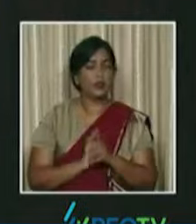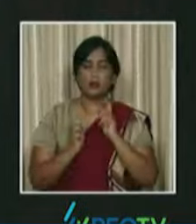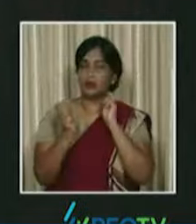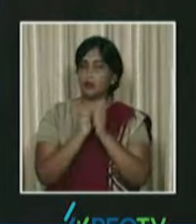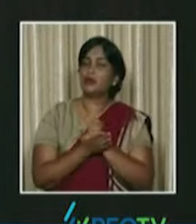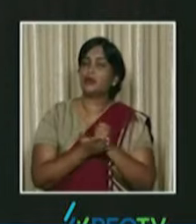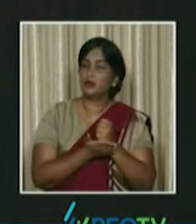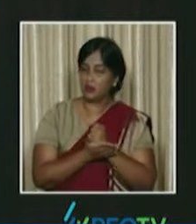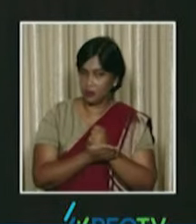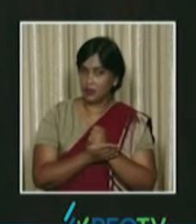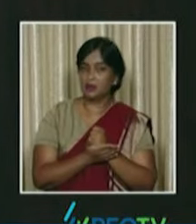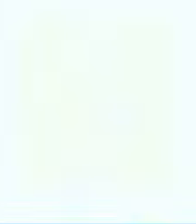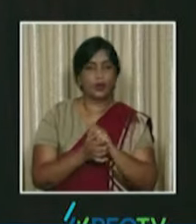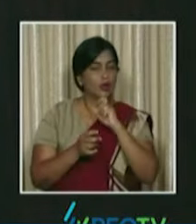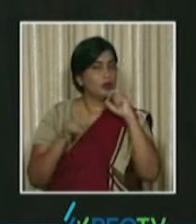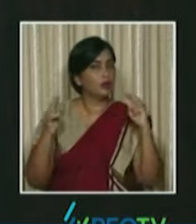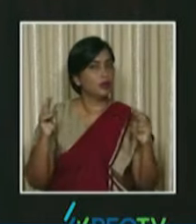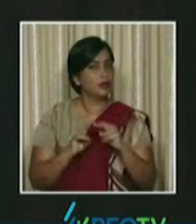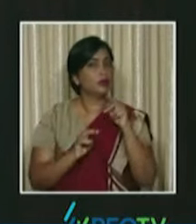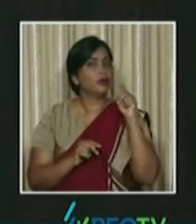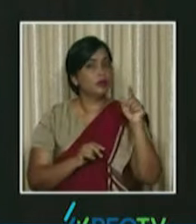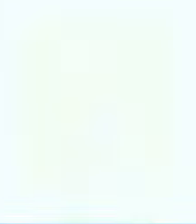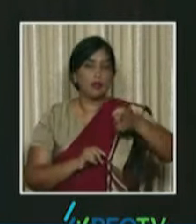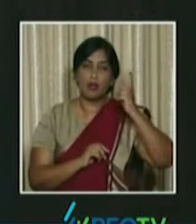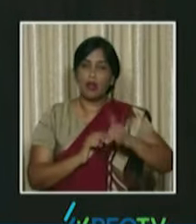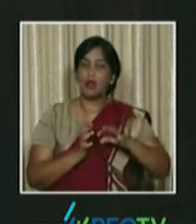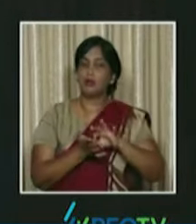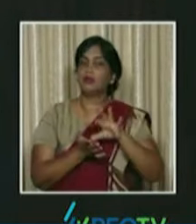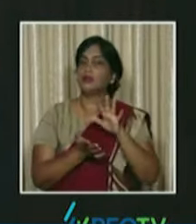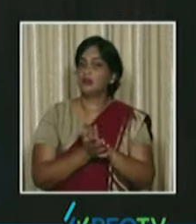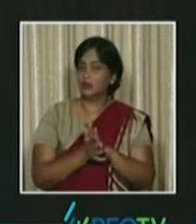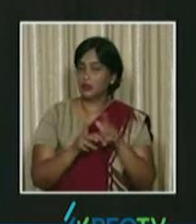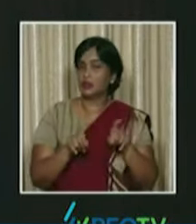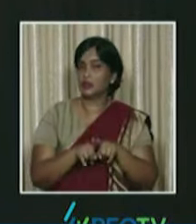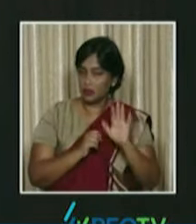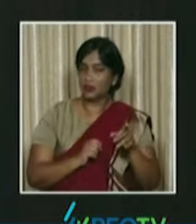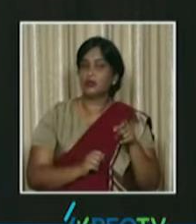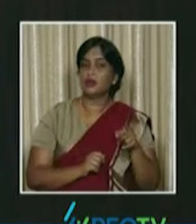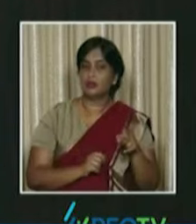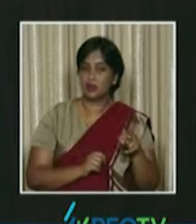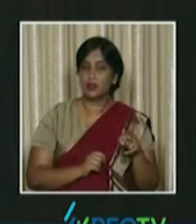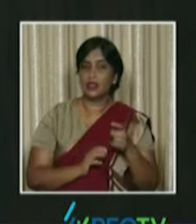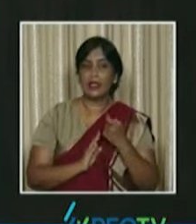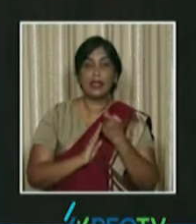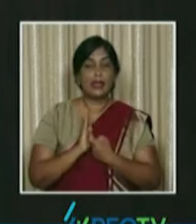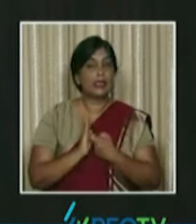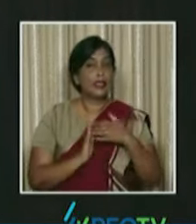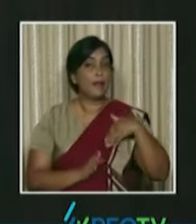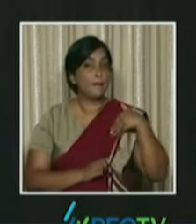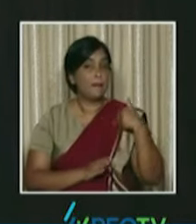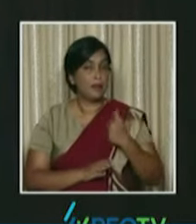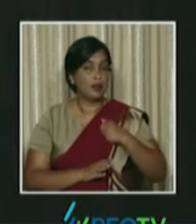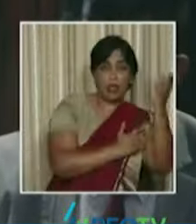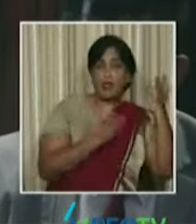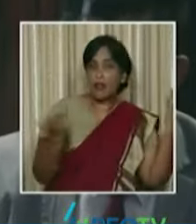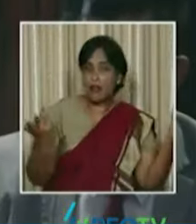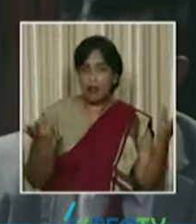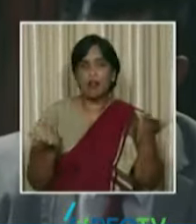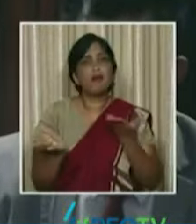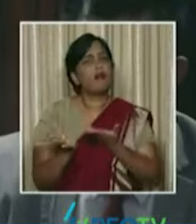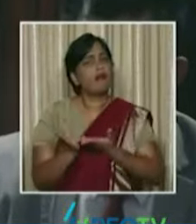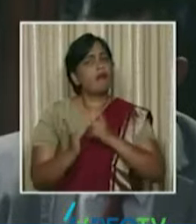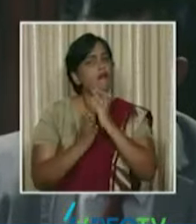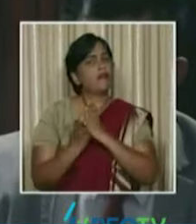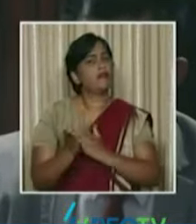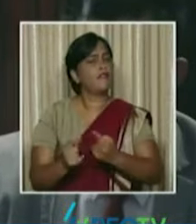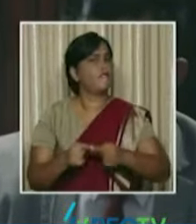සංශෝධන සියල්ල ශ්‍රේෂ්ඨාධිකරණ නියෝගයන්ට අනුව සිදු කර ඇති බවට නීතිපතිවරයා විසින් සහතික කර තිබේ. මේ